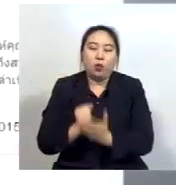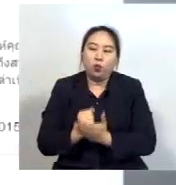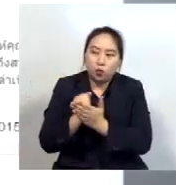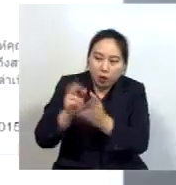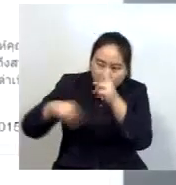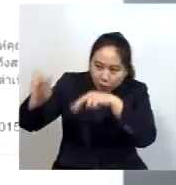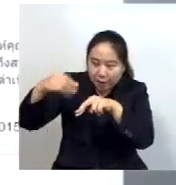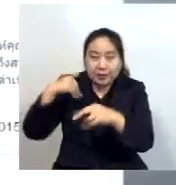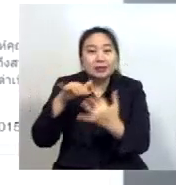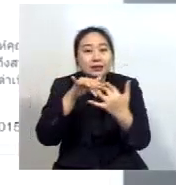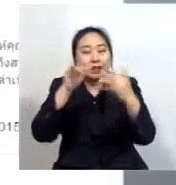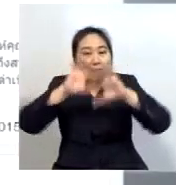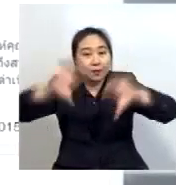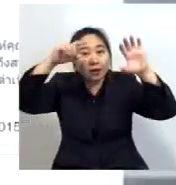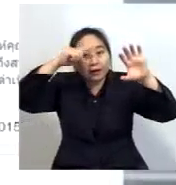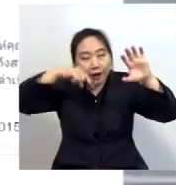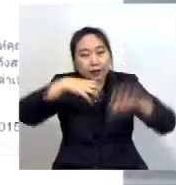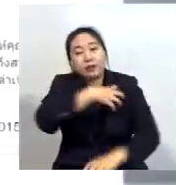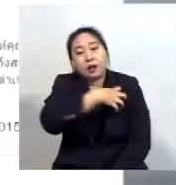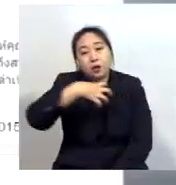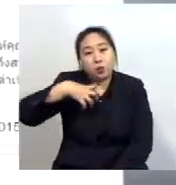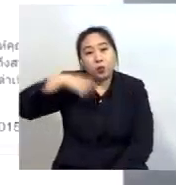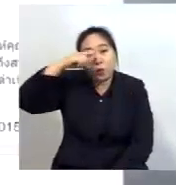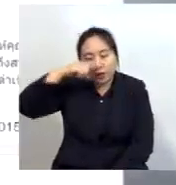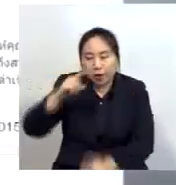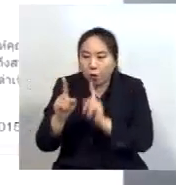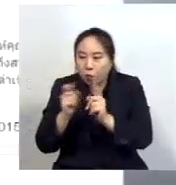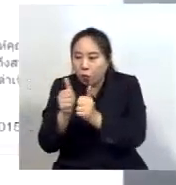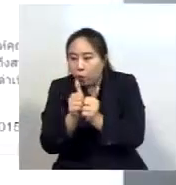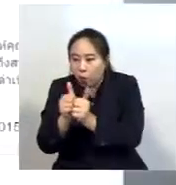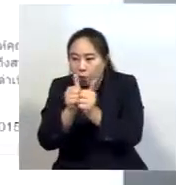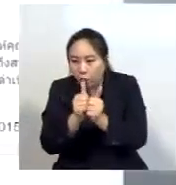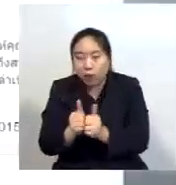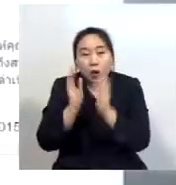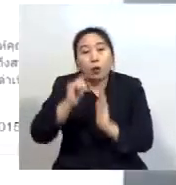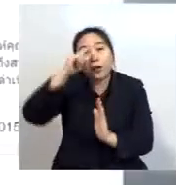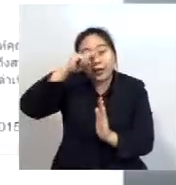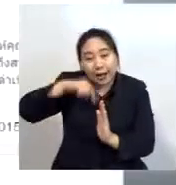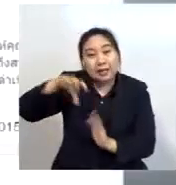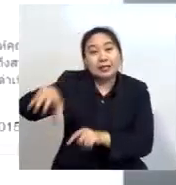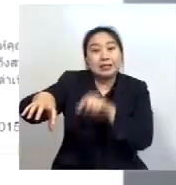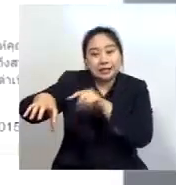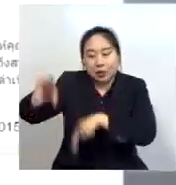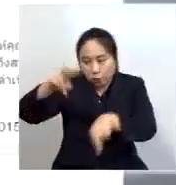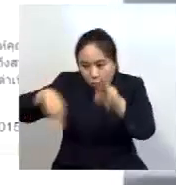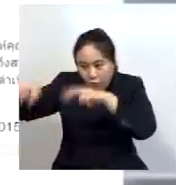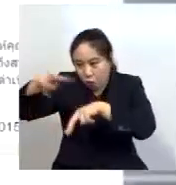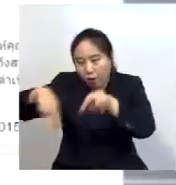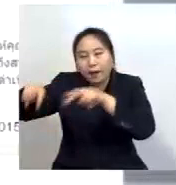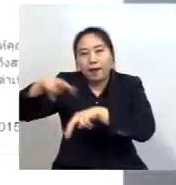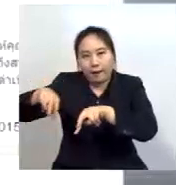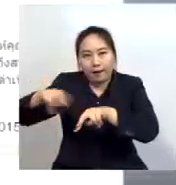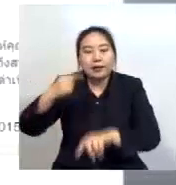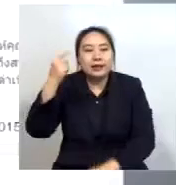าลไทยตลอดจนสถานทูตและสถานกงสุลไทยอย่างใกล้ชิดเพื่อดูแลคนไทยในเมืองอู่ฮั่นและเมืองอื่น